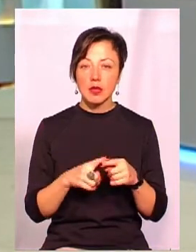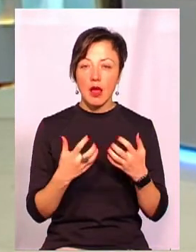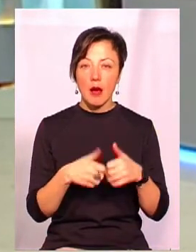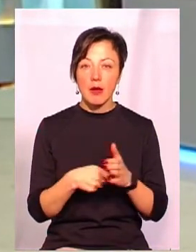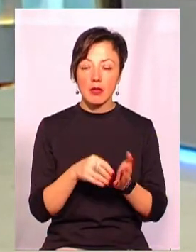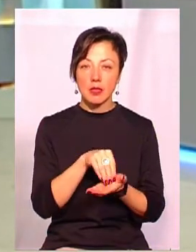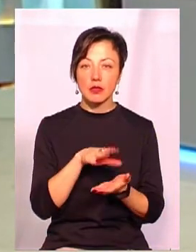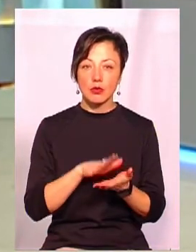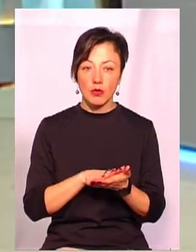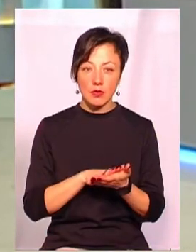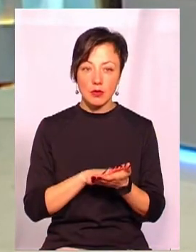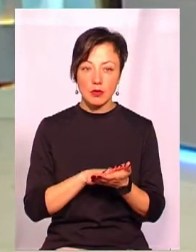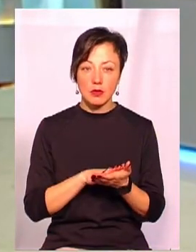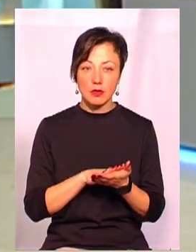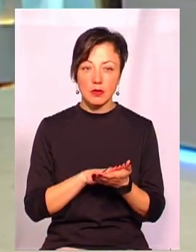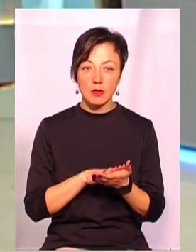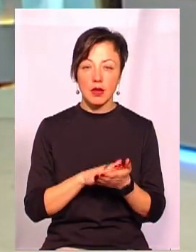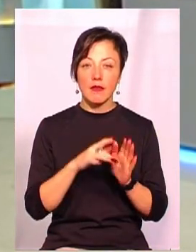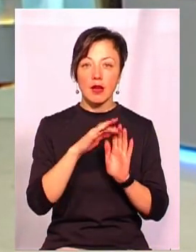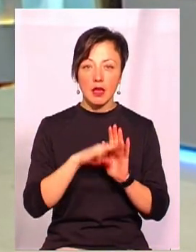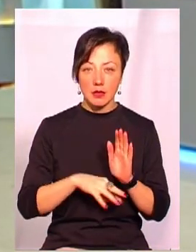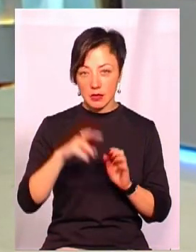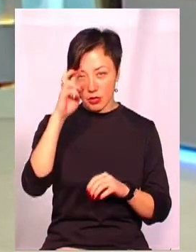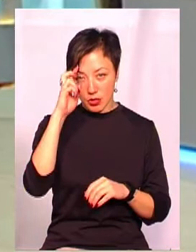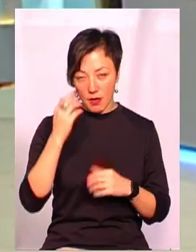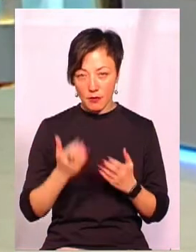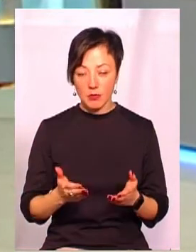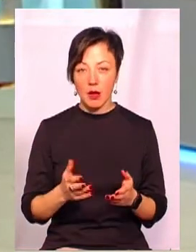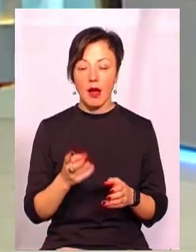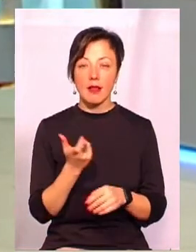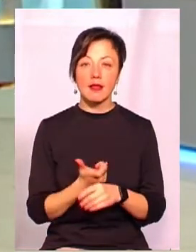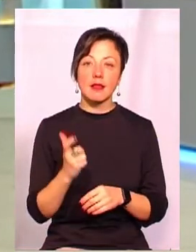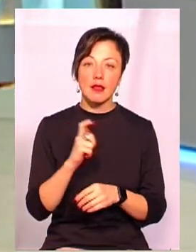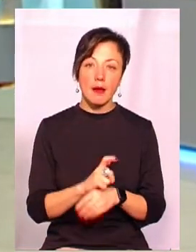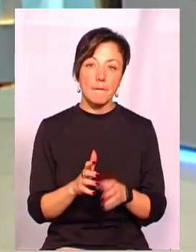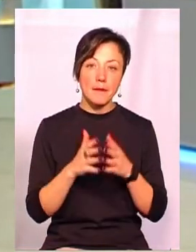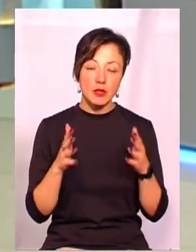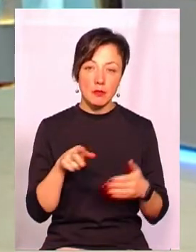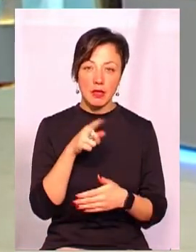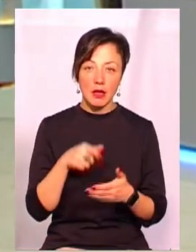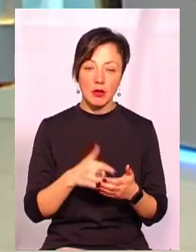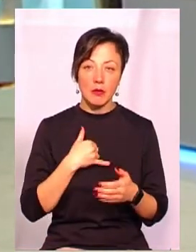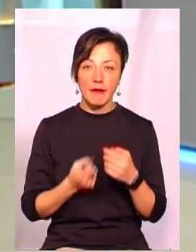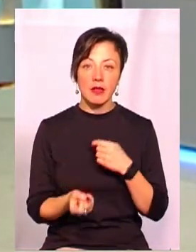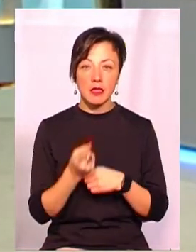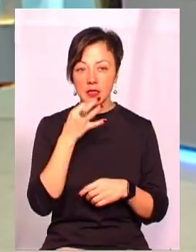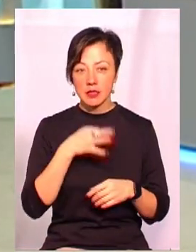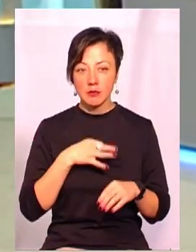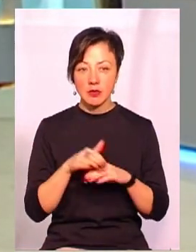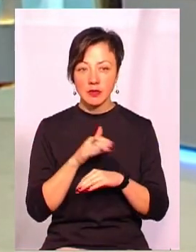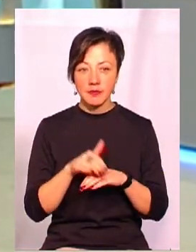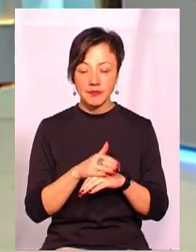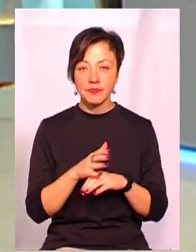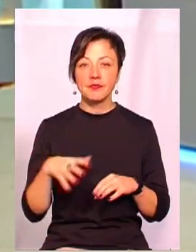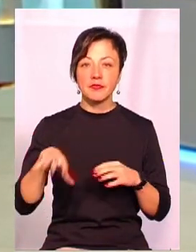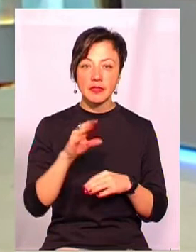апарат було зареєстровано в реєстрі в державному. А найбільше питання в мене виникає. Скажіть, будь ласка,